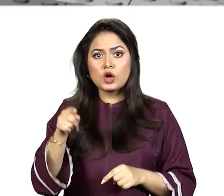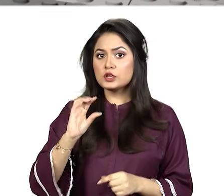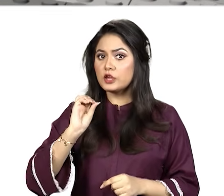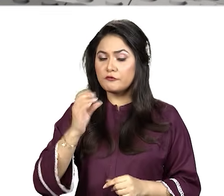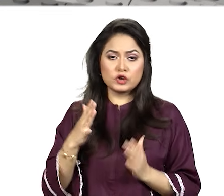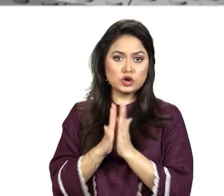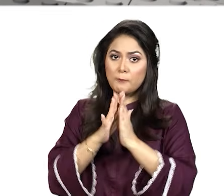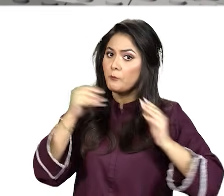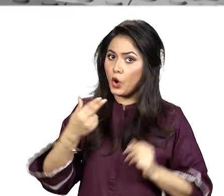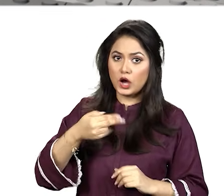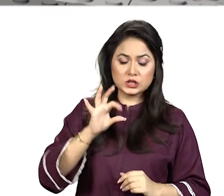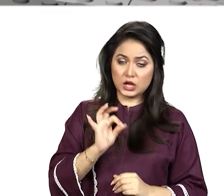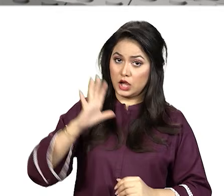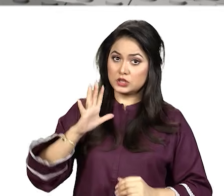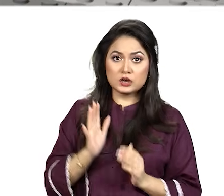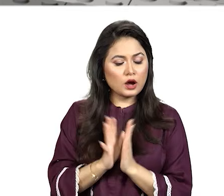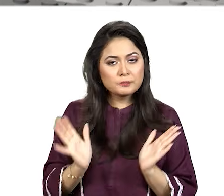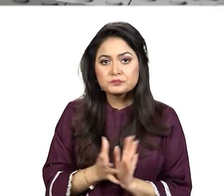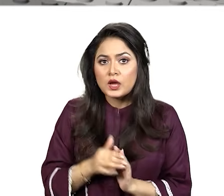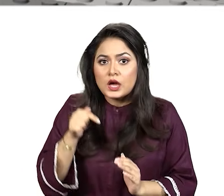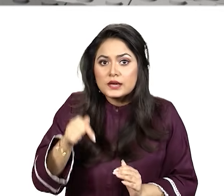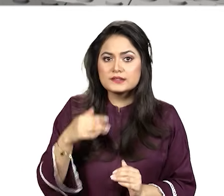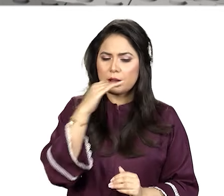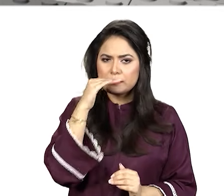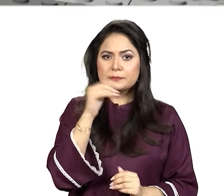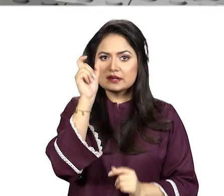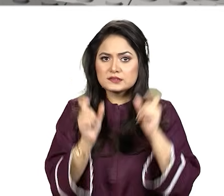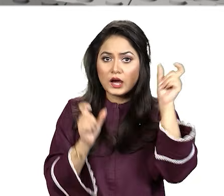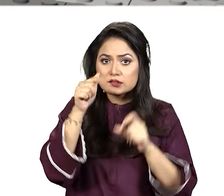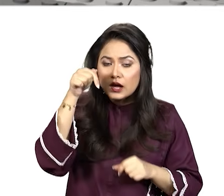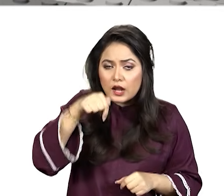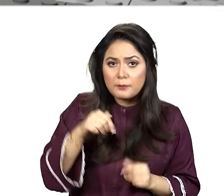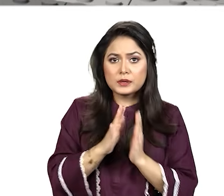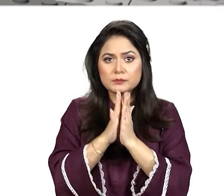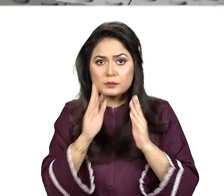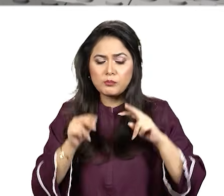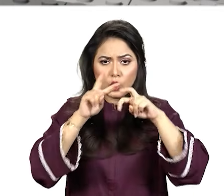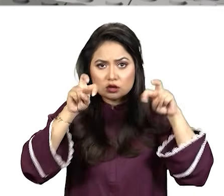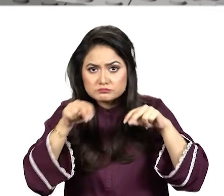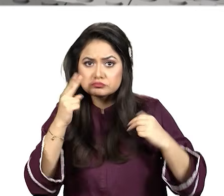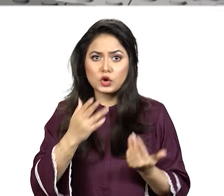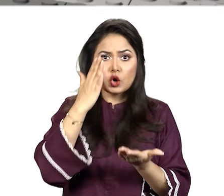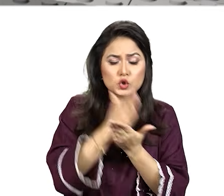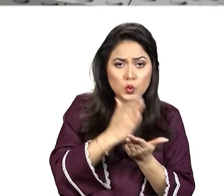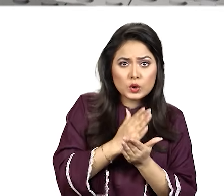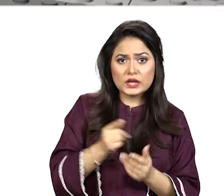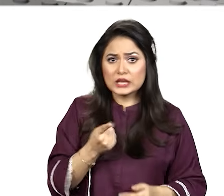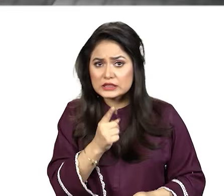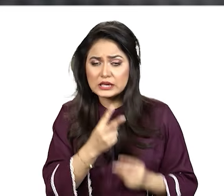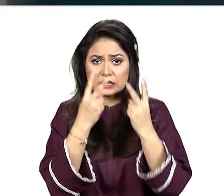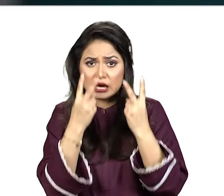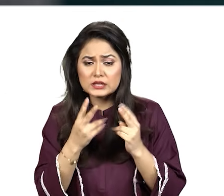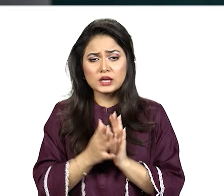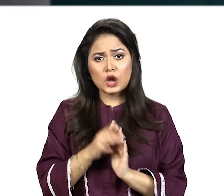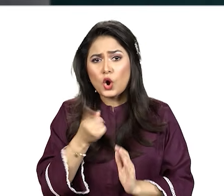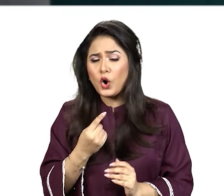کینسر ایک انتہائی مہلک بیماری ہے۔ اس لیے سائنسدان کینسر کے خلیات کی شناخت اور انہیں بلاک کرنے کے لیے نئے طریقہ